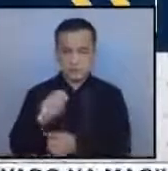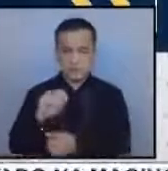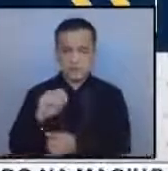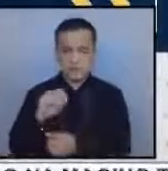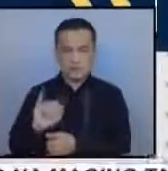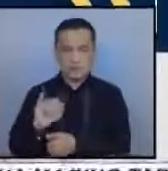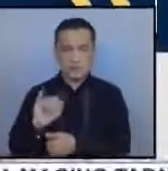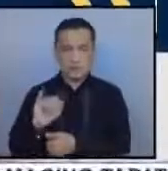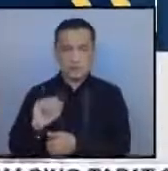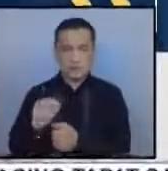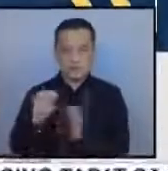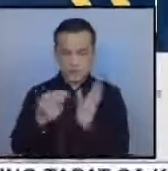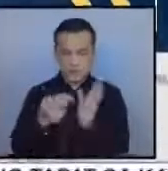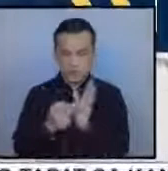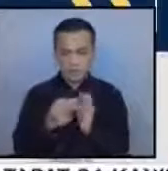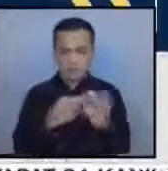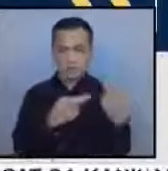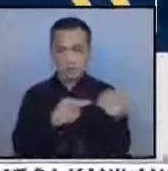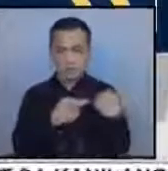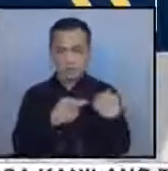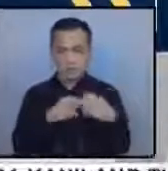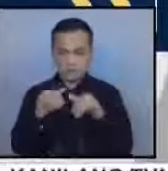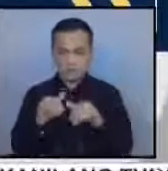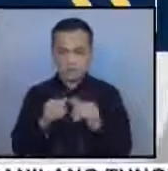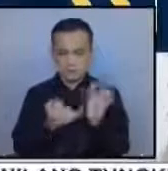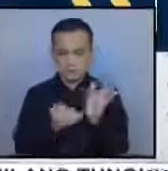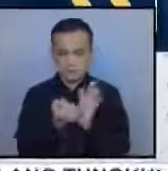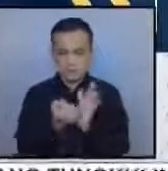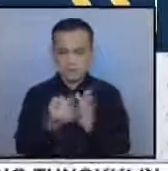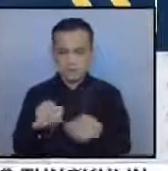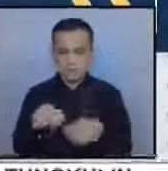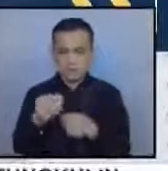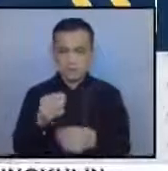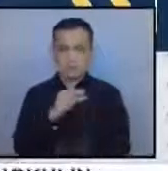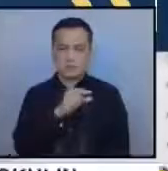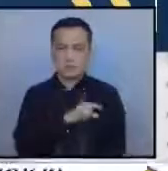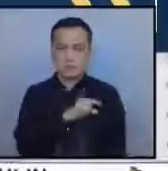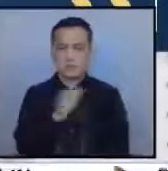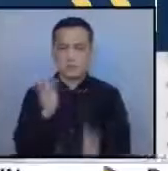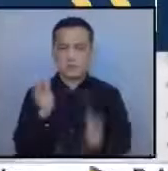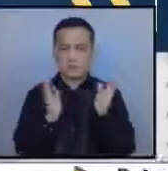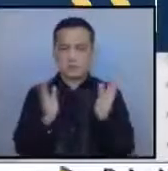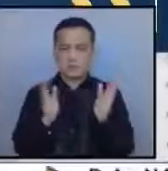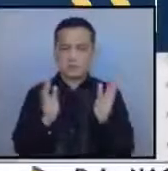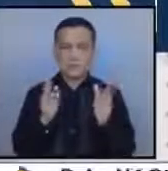na panatilihin ang integridad sa pagbibigay ng kalidad na serbisyo publiko.